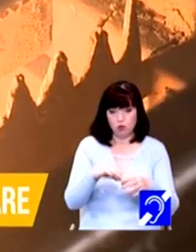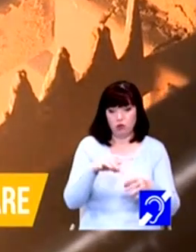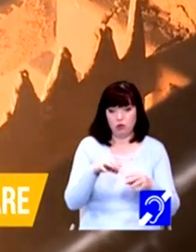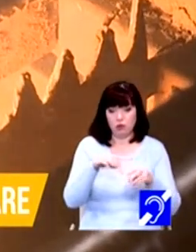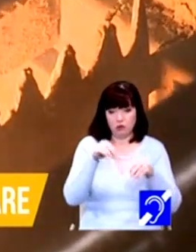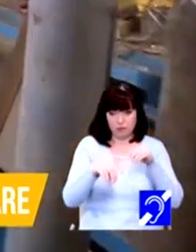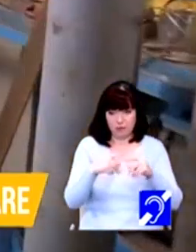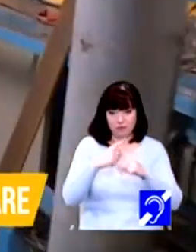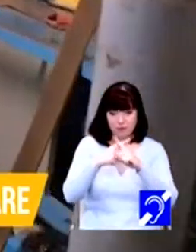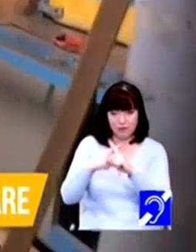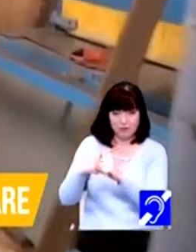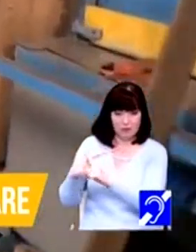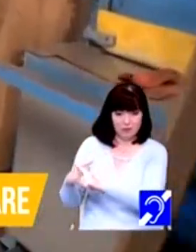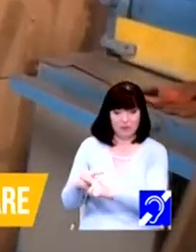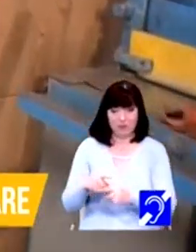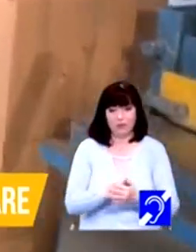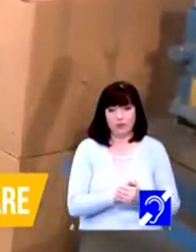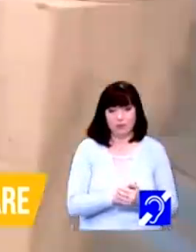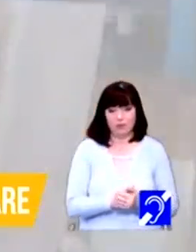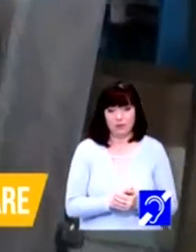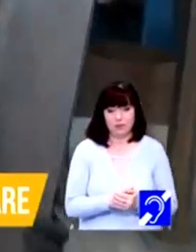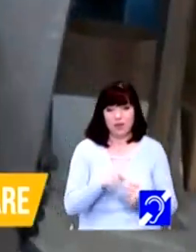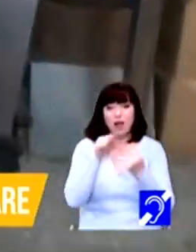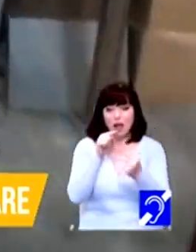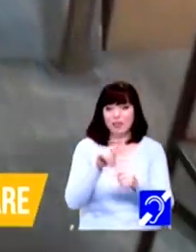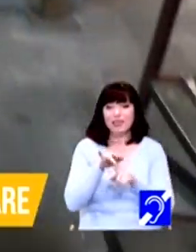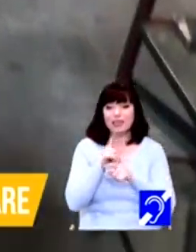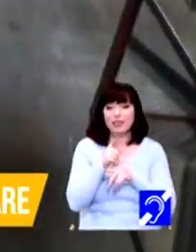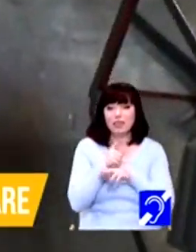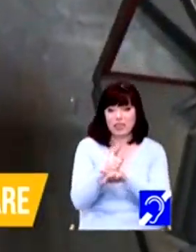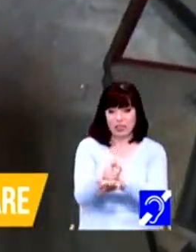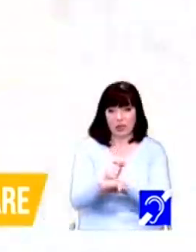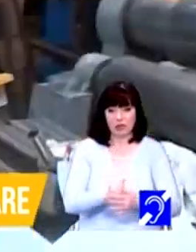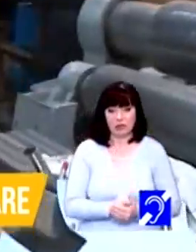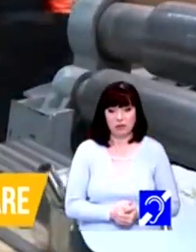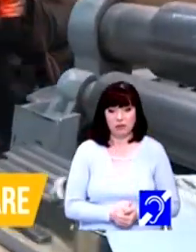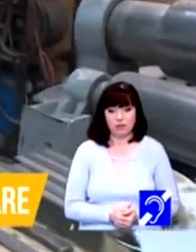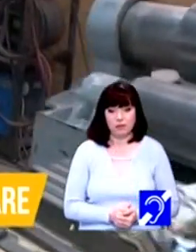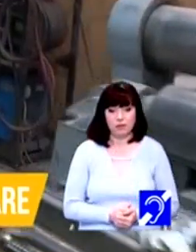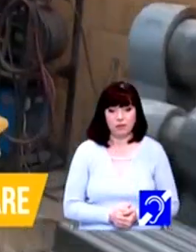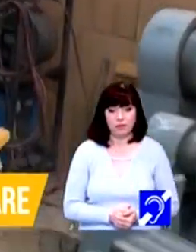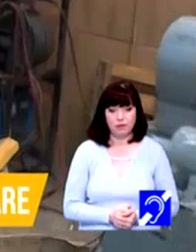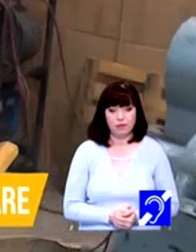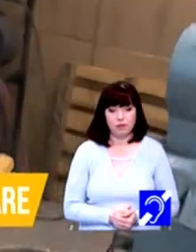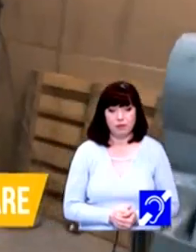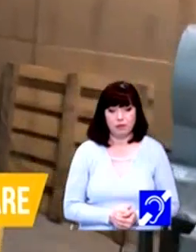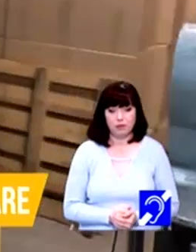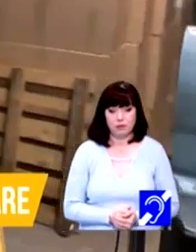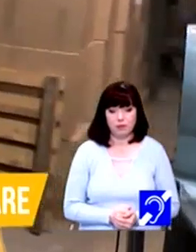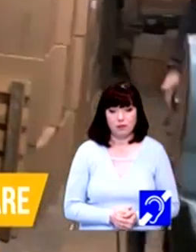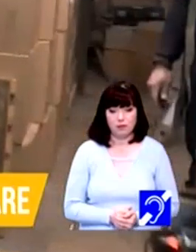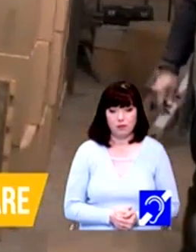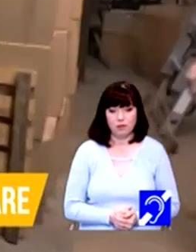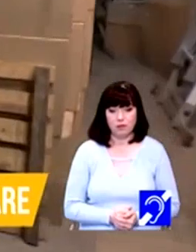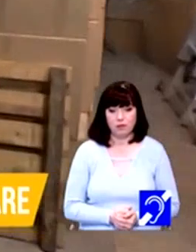tacâmuri, acum scot pe bandă rulantă grape antitank. We need only one day for this. Our engineer make the